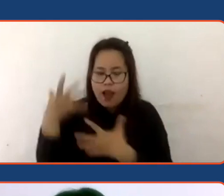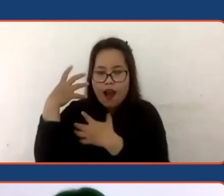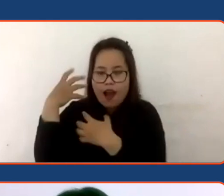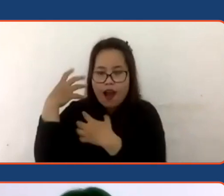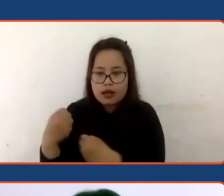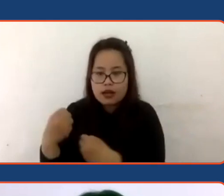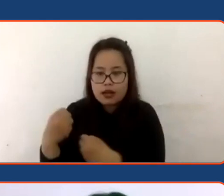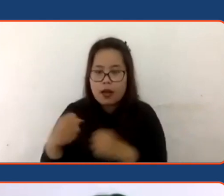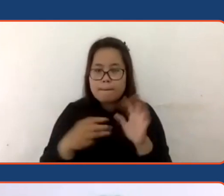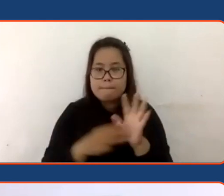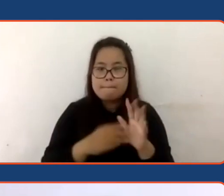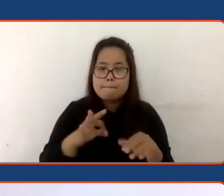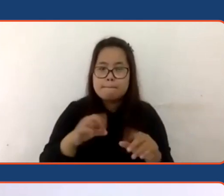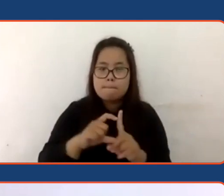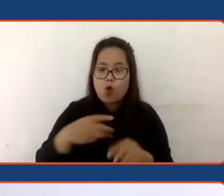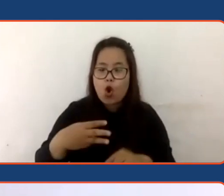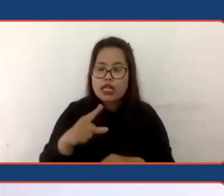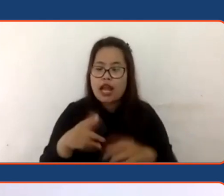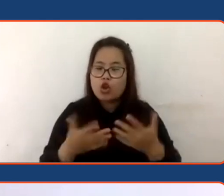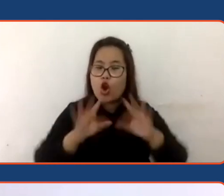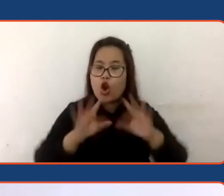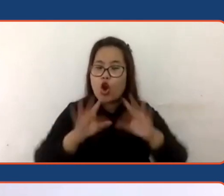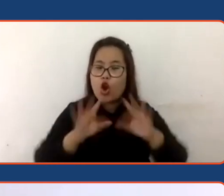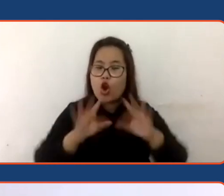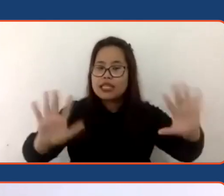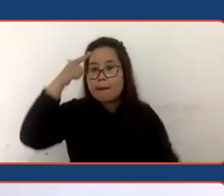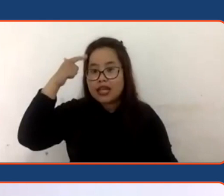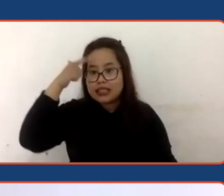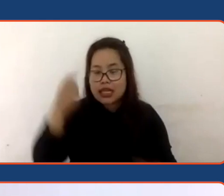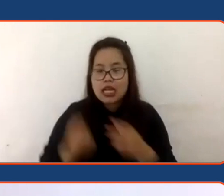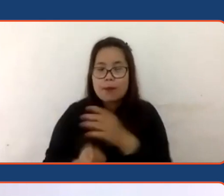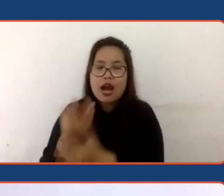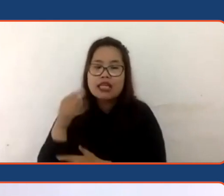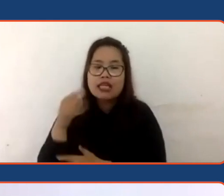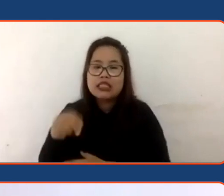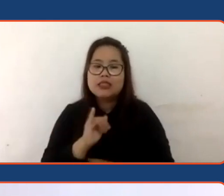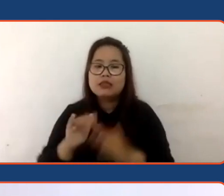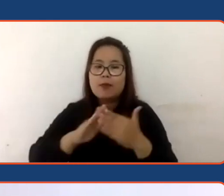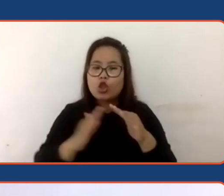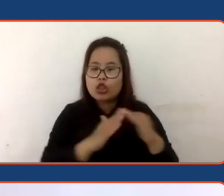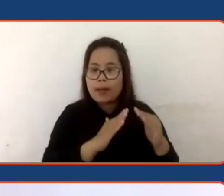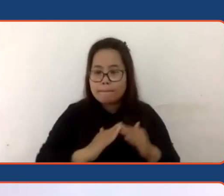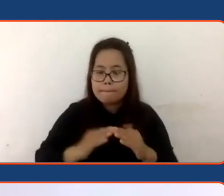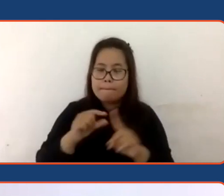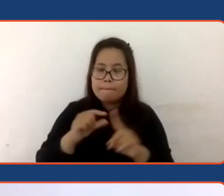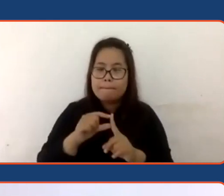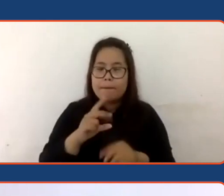mutiara laut media pelajaran yang kami kembangkan ini bisa prototypenya untuk